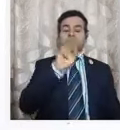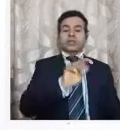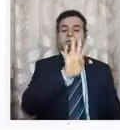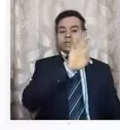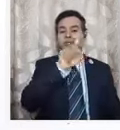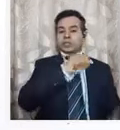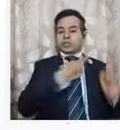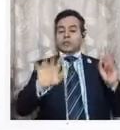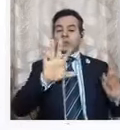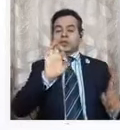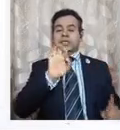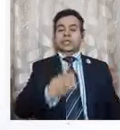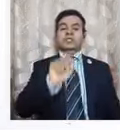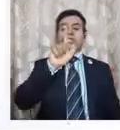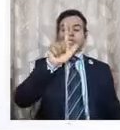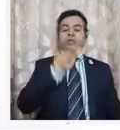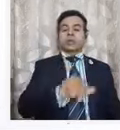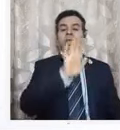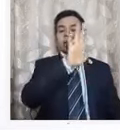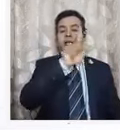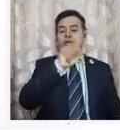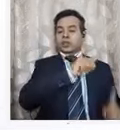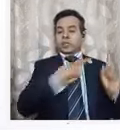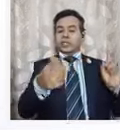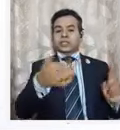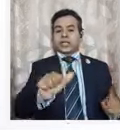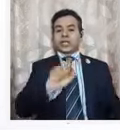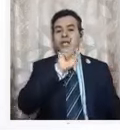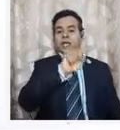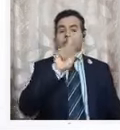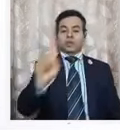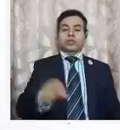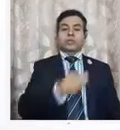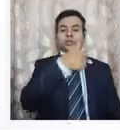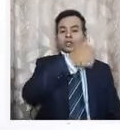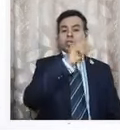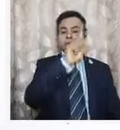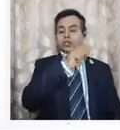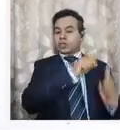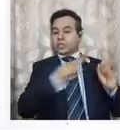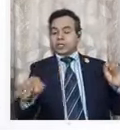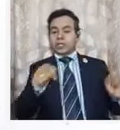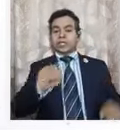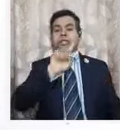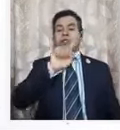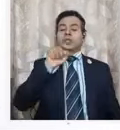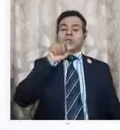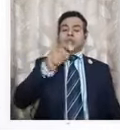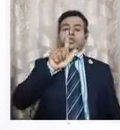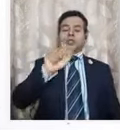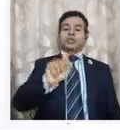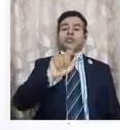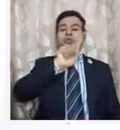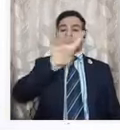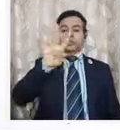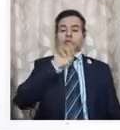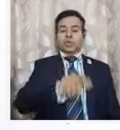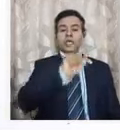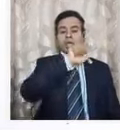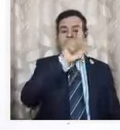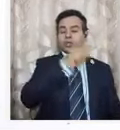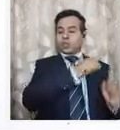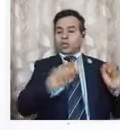বিভাজনে 21 থেকে 30 বছর 2 জন, 31 থেকে 40 3 জন, 41 থেকে 50 7 জন, 51 থেকে 60